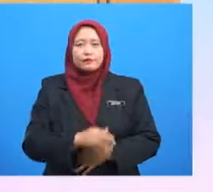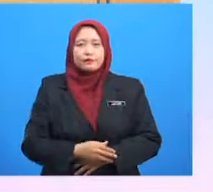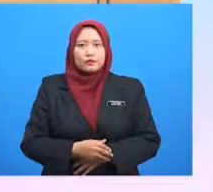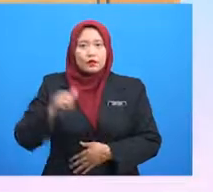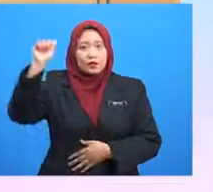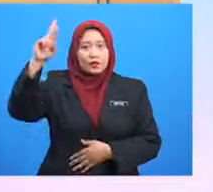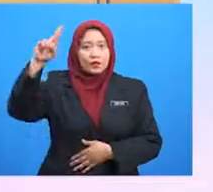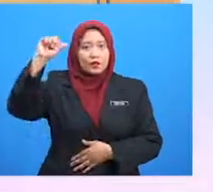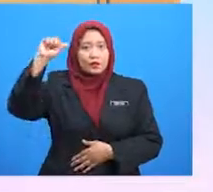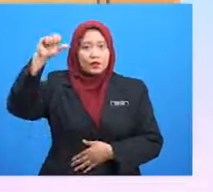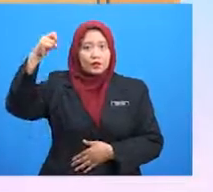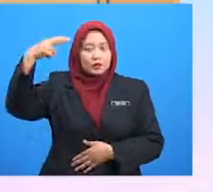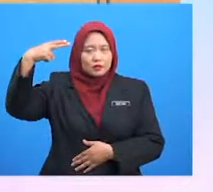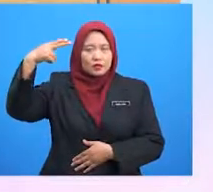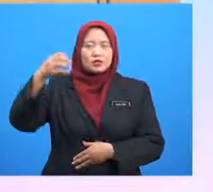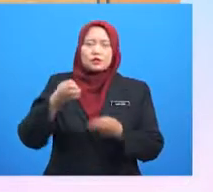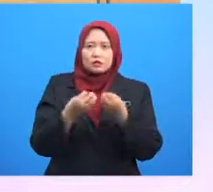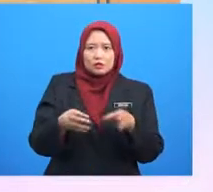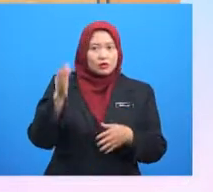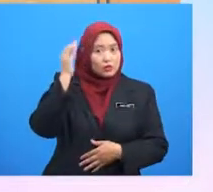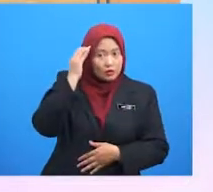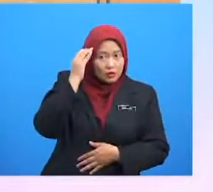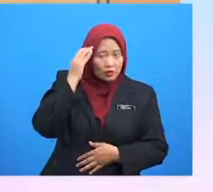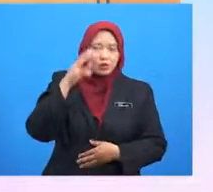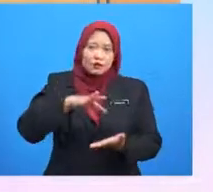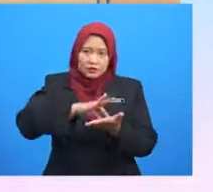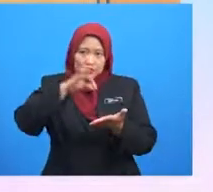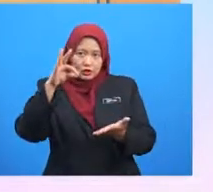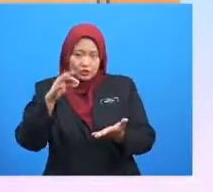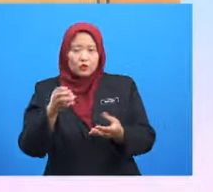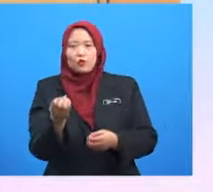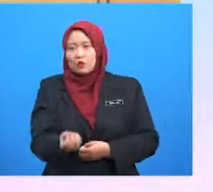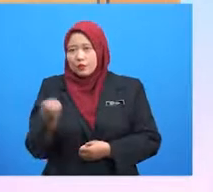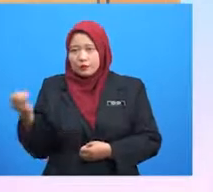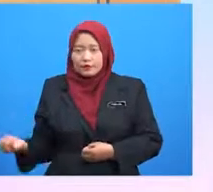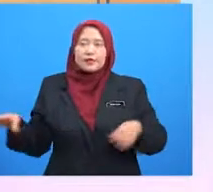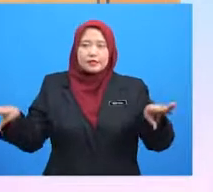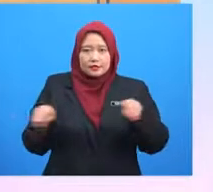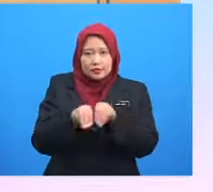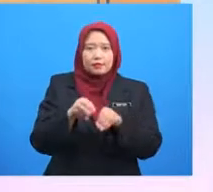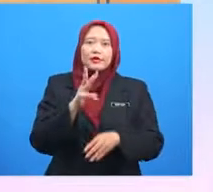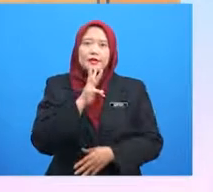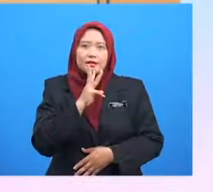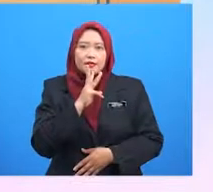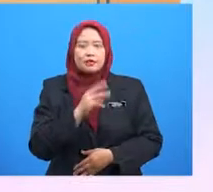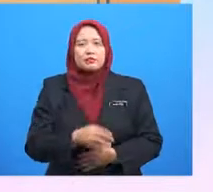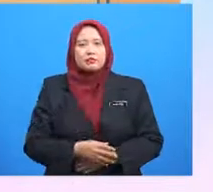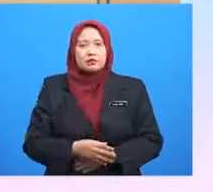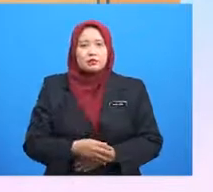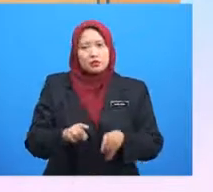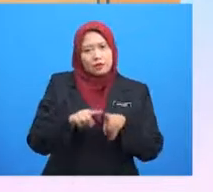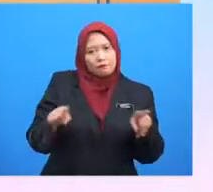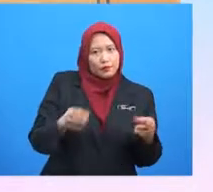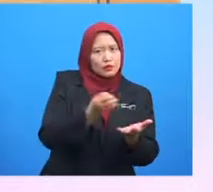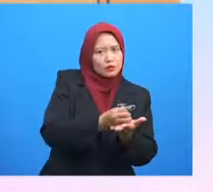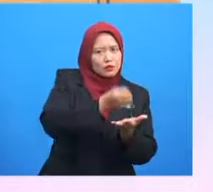pasti tisu dapur ialah objek yang boleh menyerap air. Manakala, gelas kaca ialah